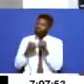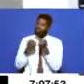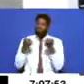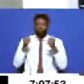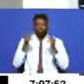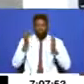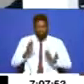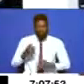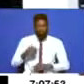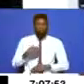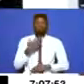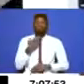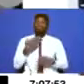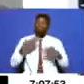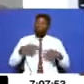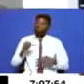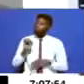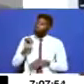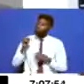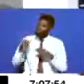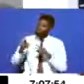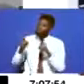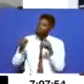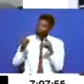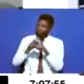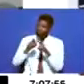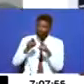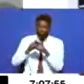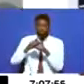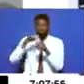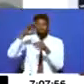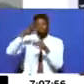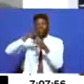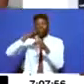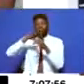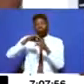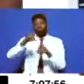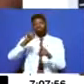wenyewe waweze kugawa tikiti za chama cha ODM. Kwa hivyo